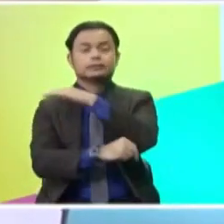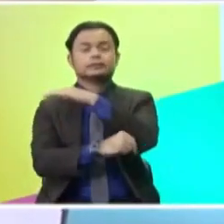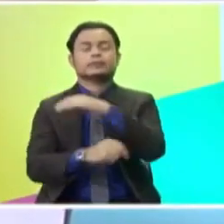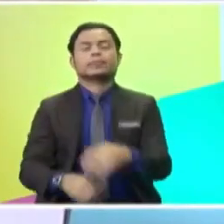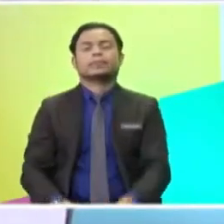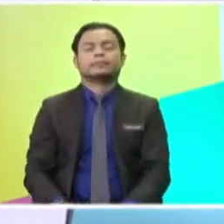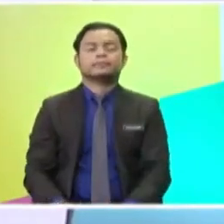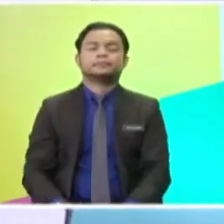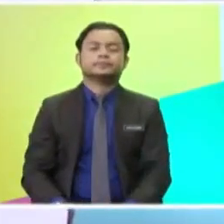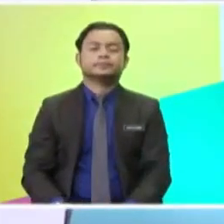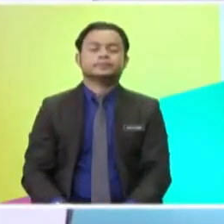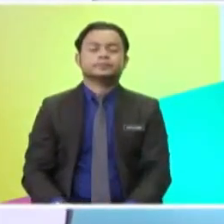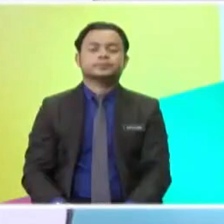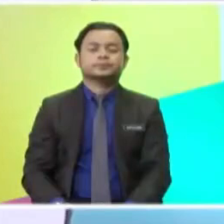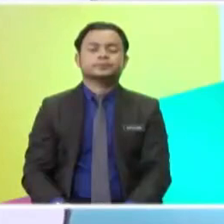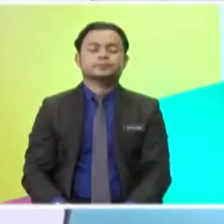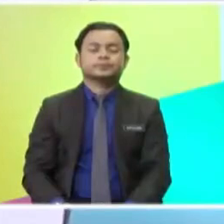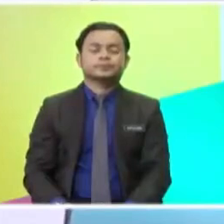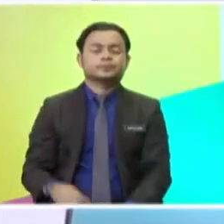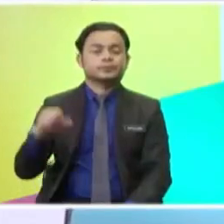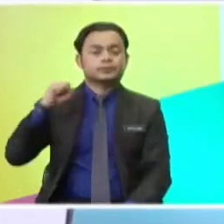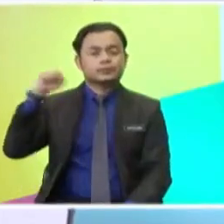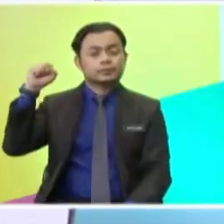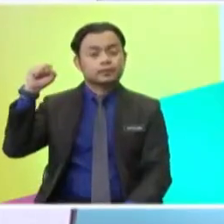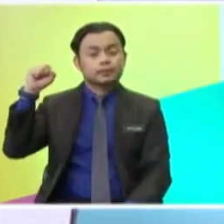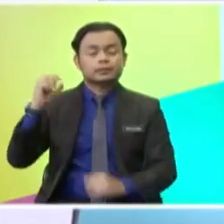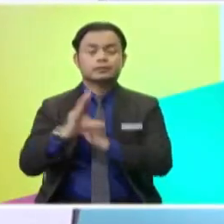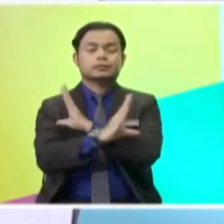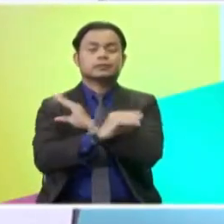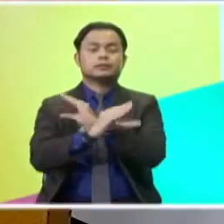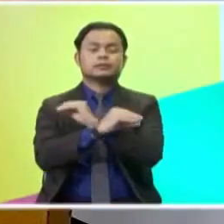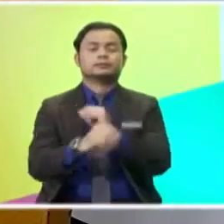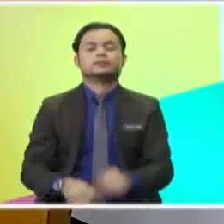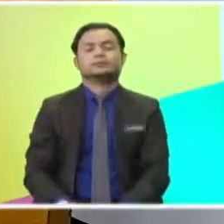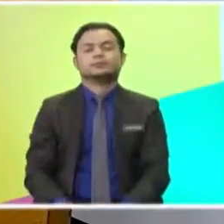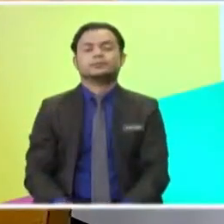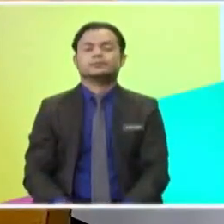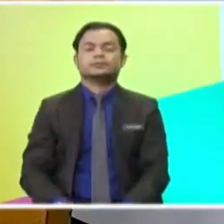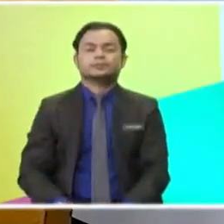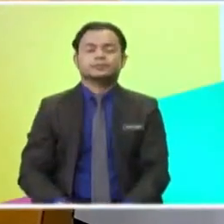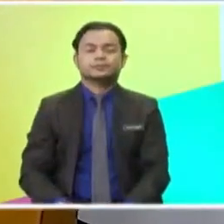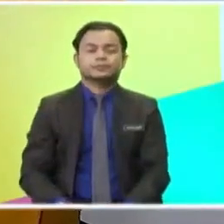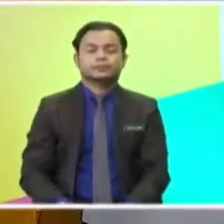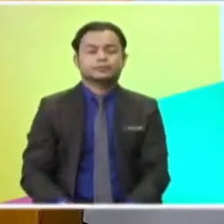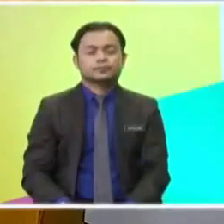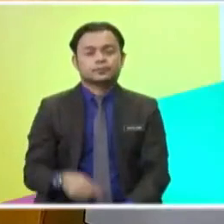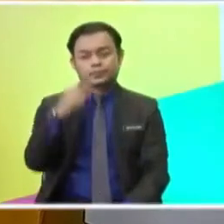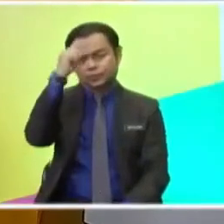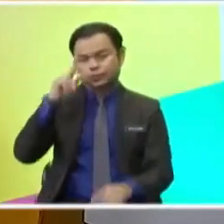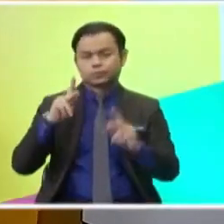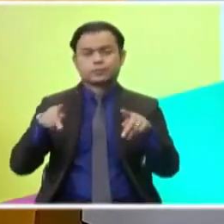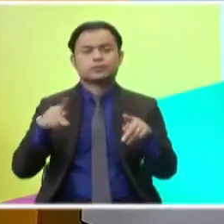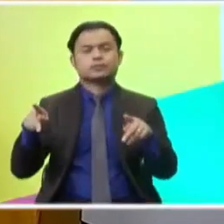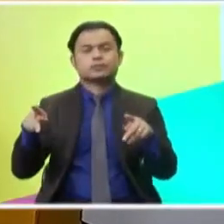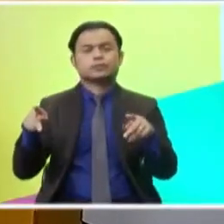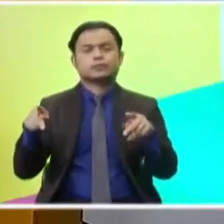Brunei. Okey, ini dah Sabah lah. Sabah, Sarawak. Lepas ini negeri-negeri ni lah. Jadi untuk memastikan peta ini,